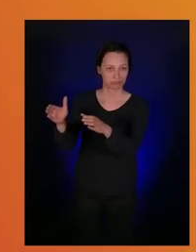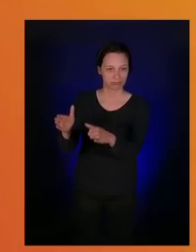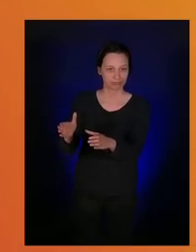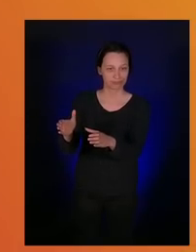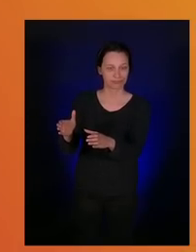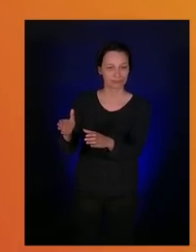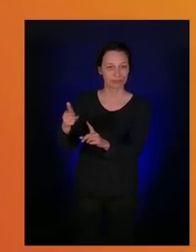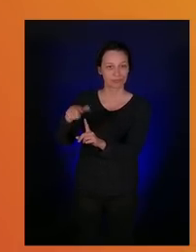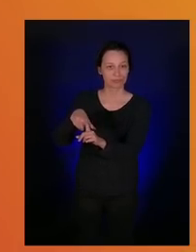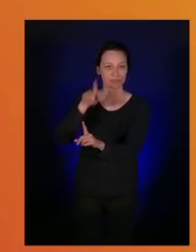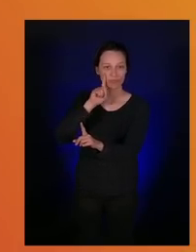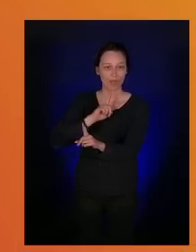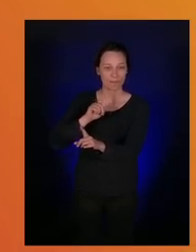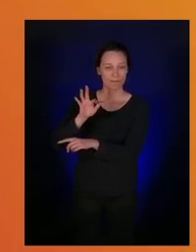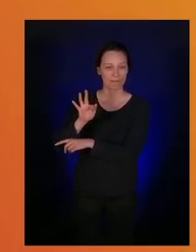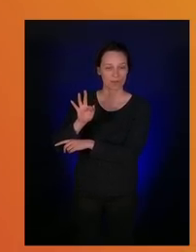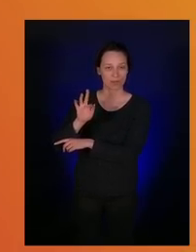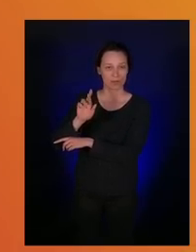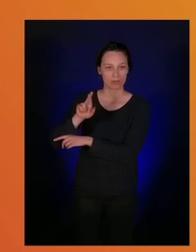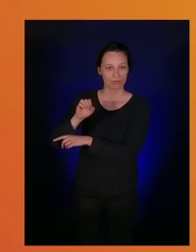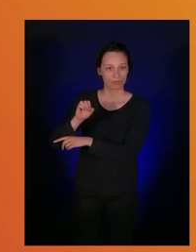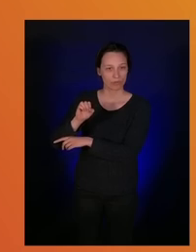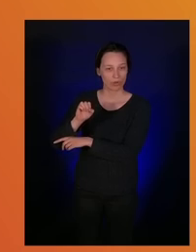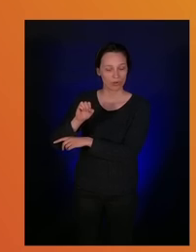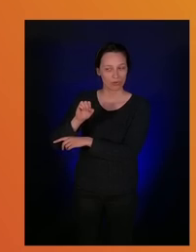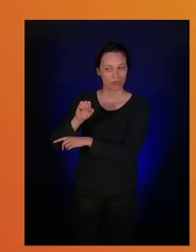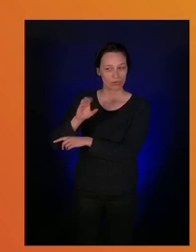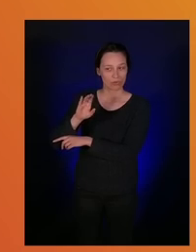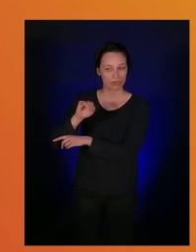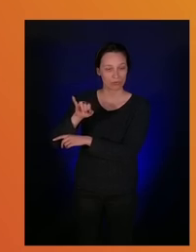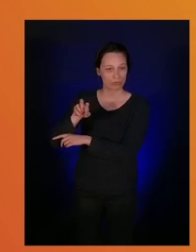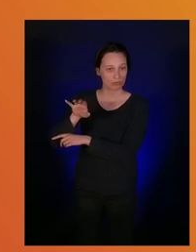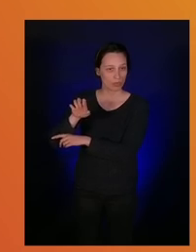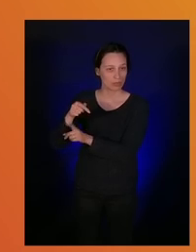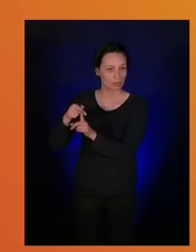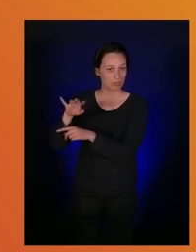la parole à Françoise Rodilla et Jérémy Ringot qui vont venir progressivement